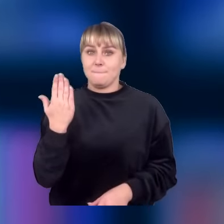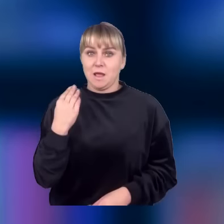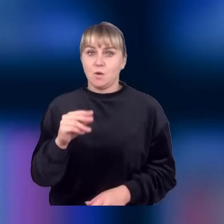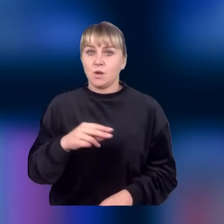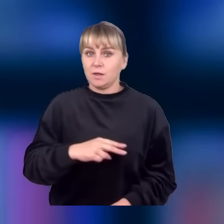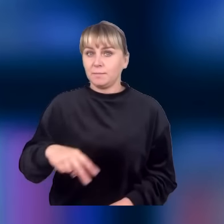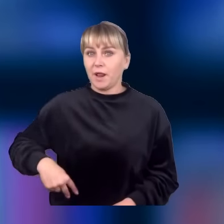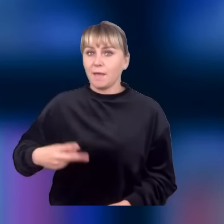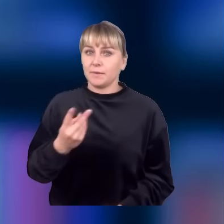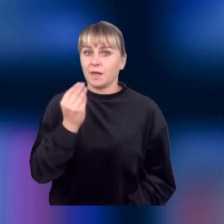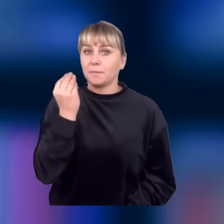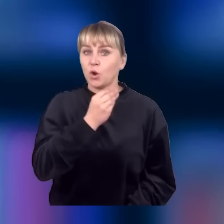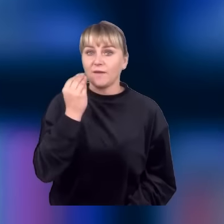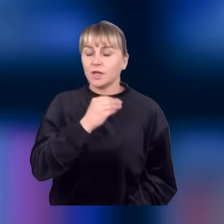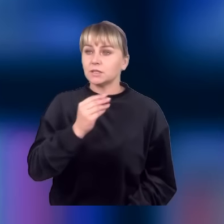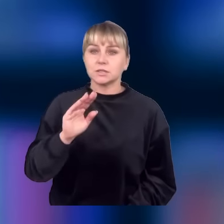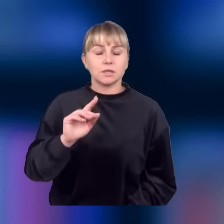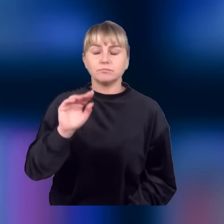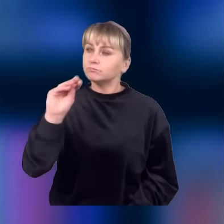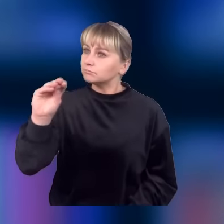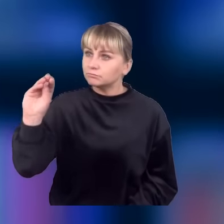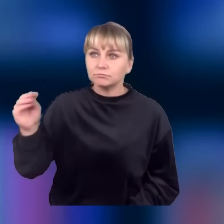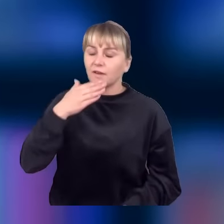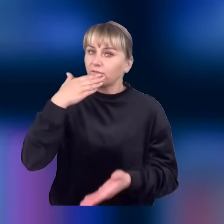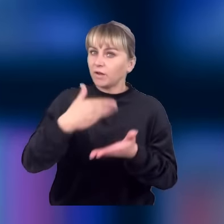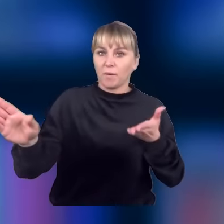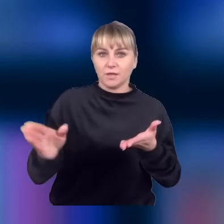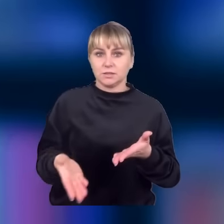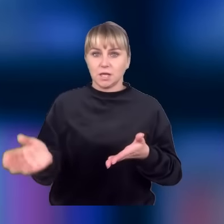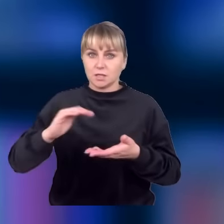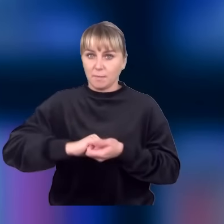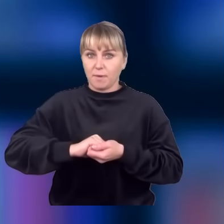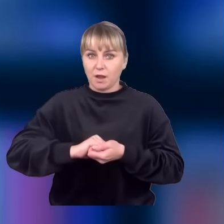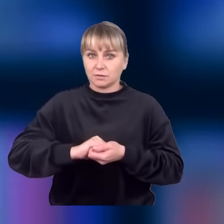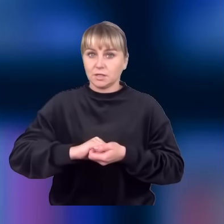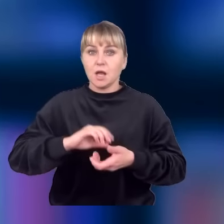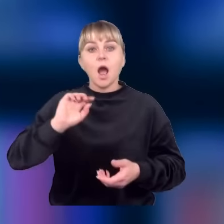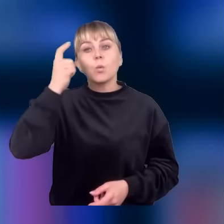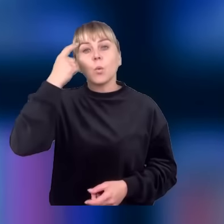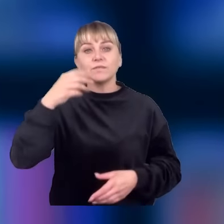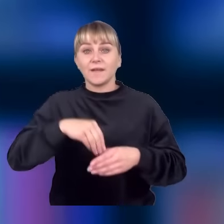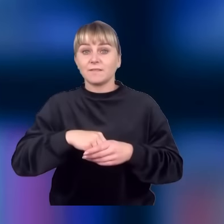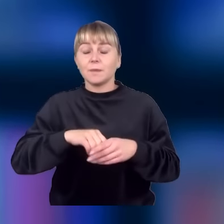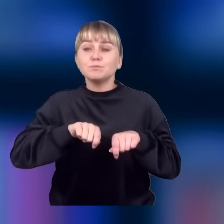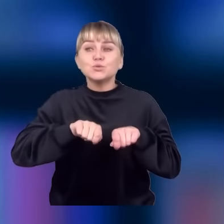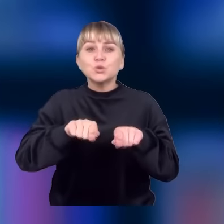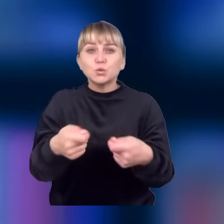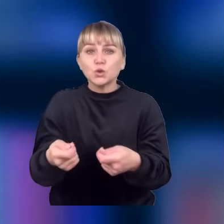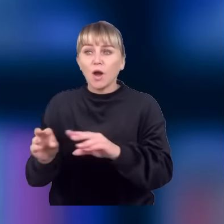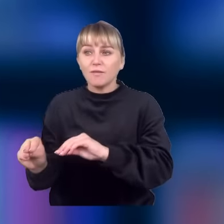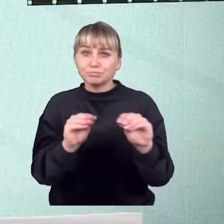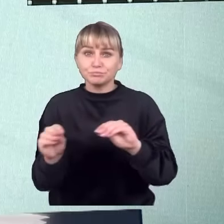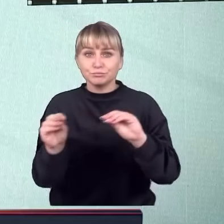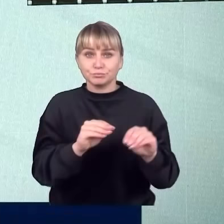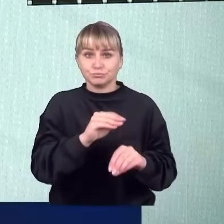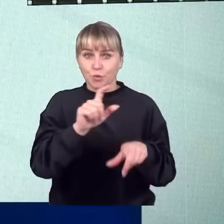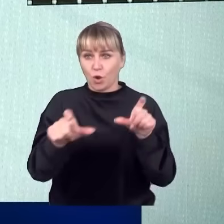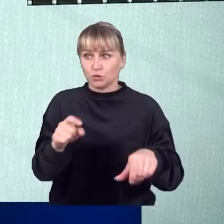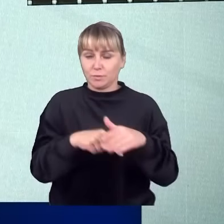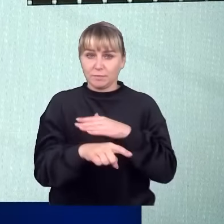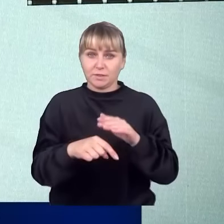do wypowiedzenia paktu, którego głównym elementem jest, przypomnijmy, przymusowa relokacja przybyszów.